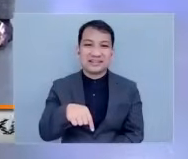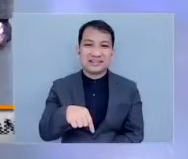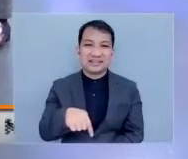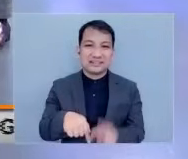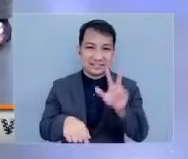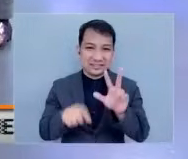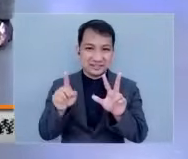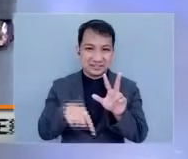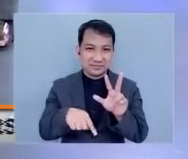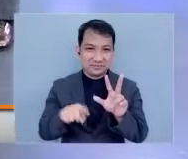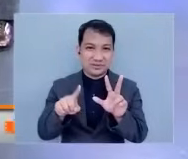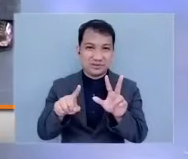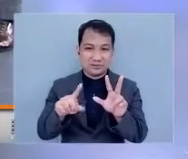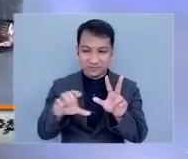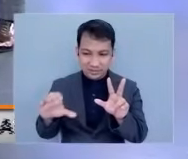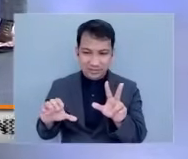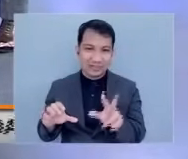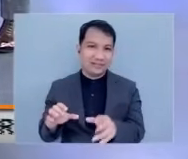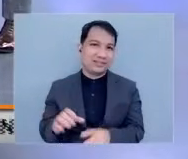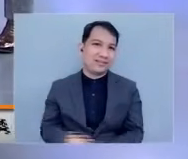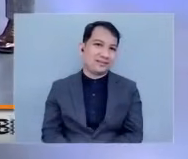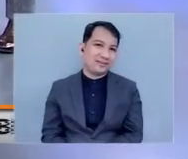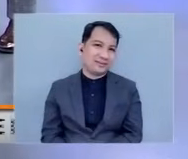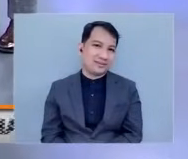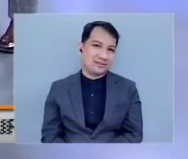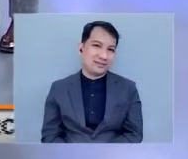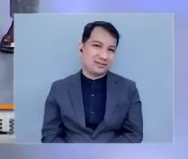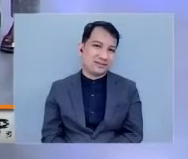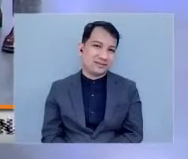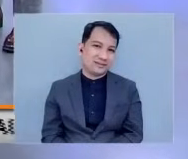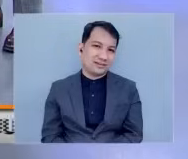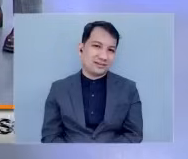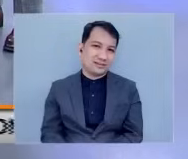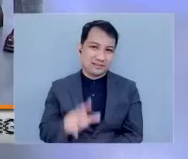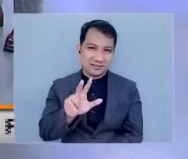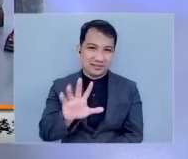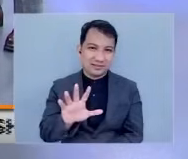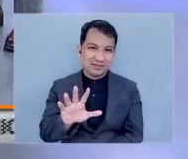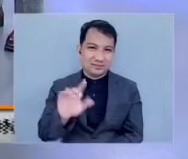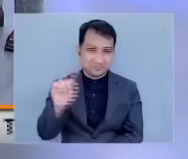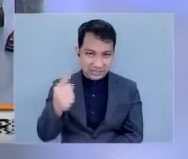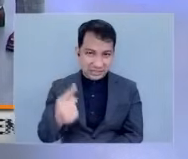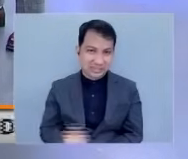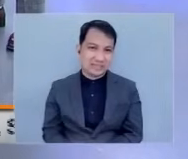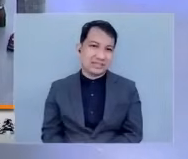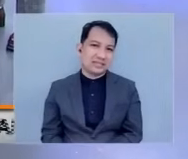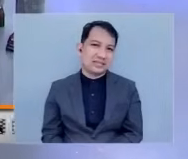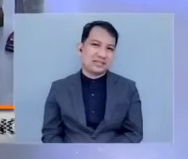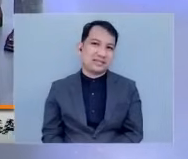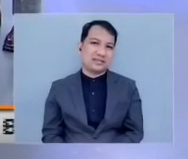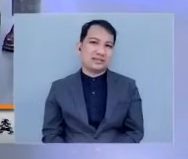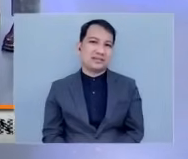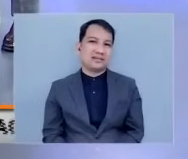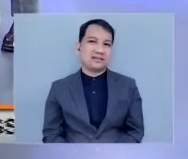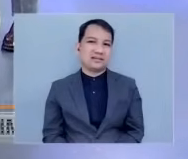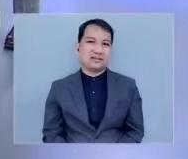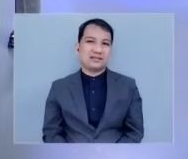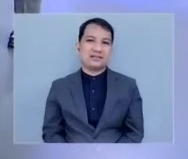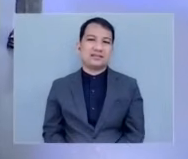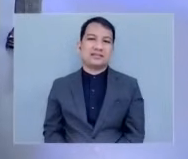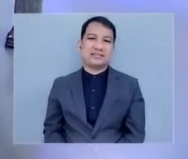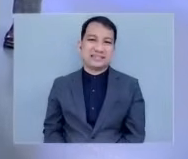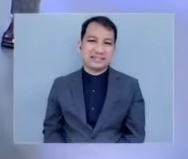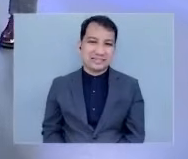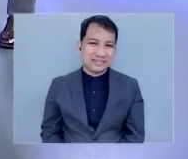daw. 3 for $100. Pag hindi wholesale, $35 daw per piece. Per piece. Sa amin na to, ha. Wala ang sulian to. Pero